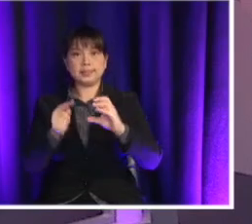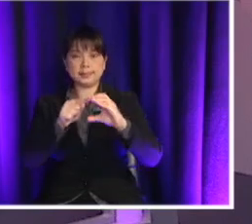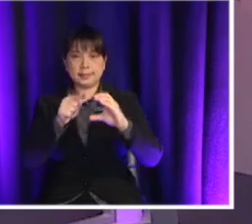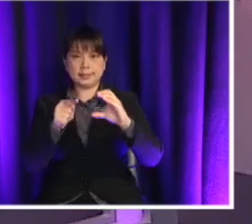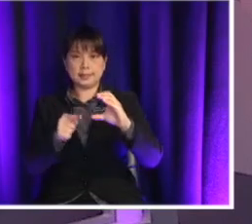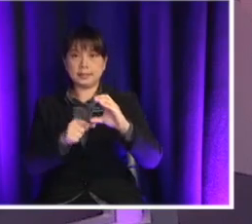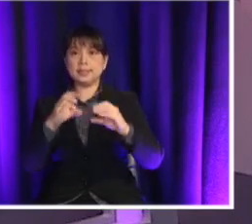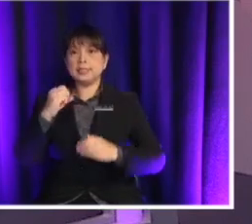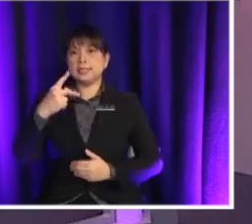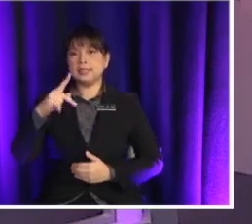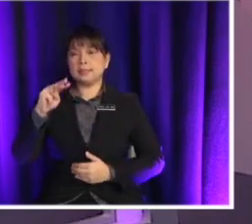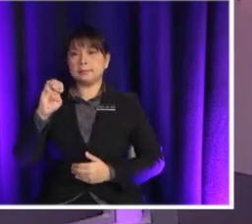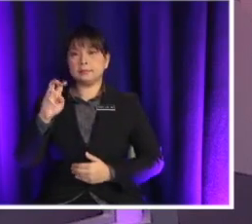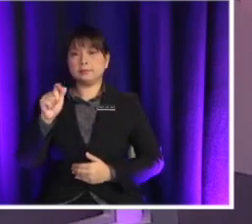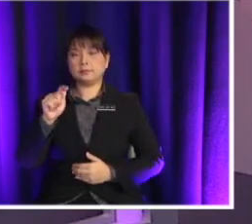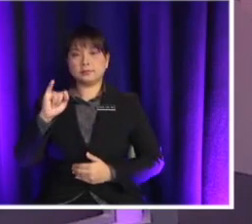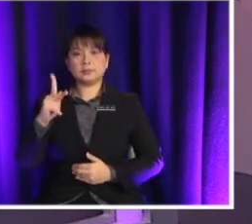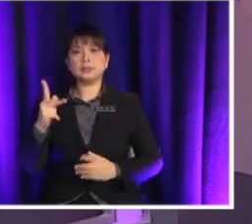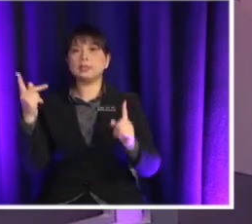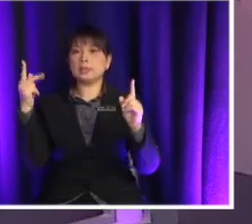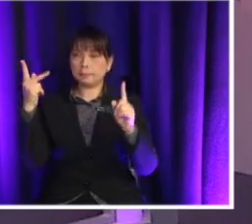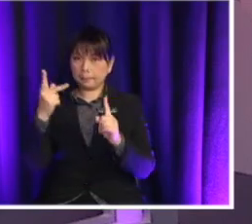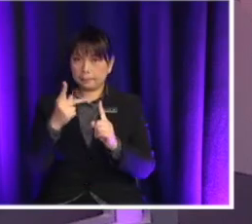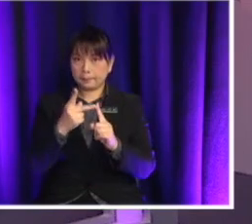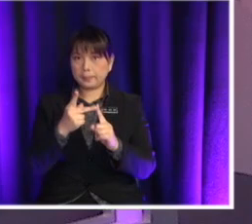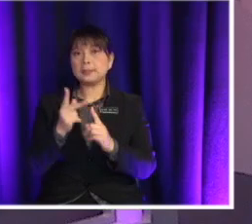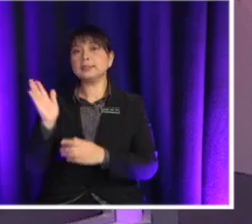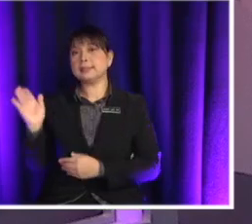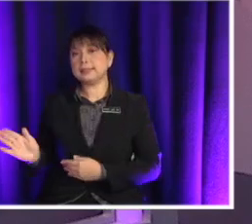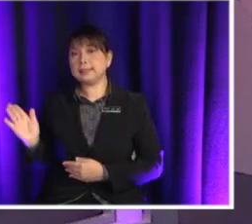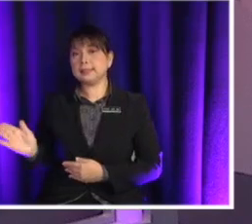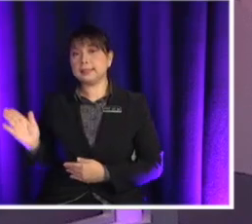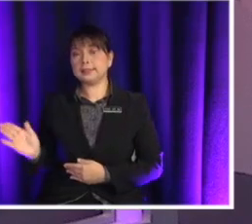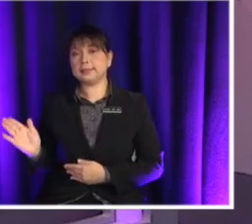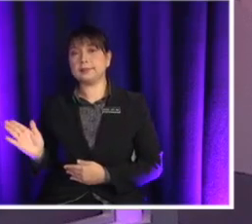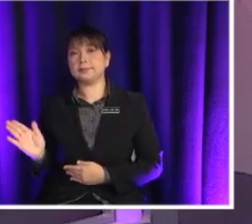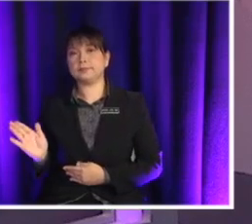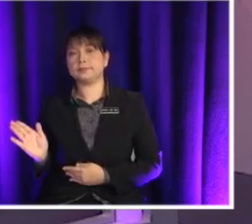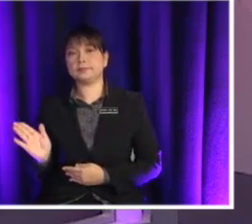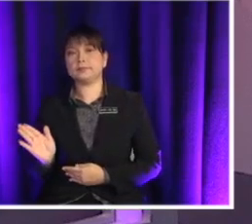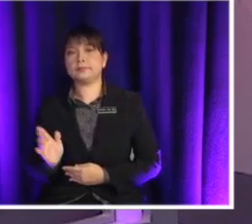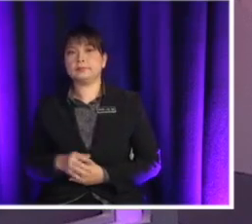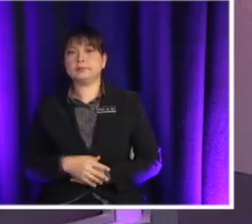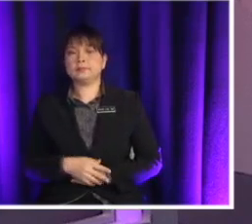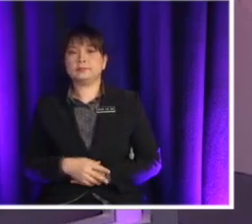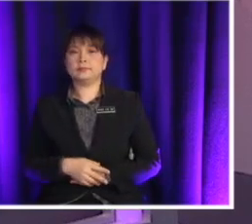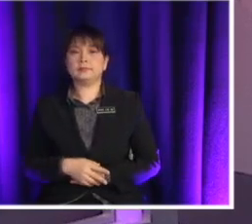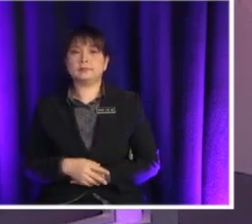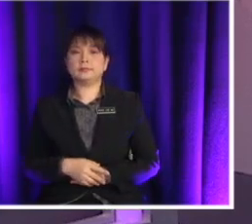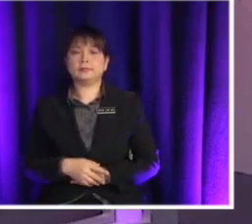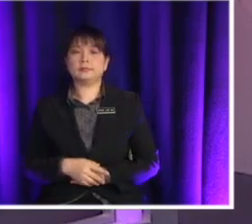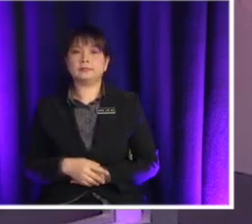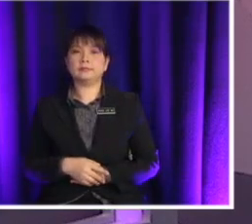kita ke papan jalur tadi kan, ke breadboard tadi, ke apa nama lain tadi, selain pada breadboard tadi, papan reka. Papan